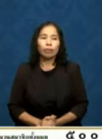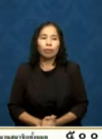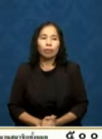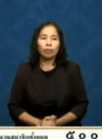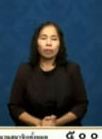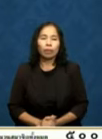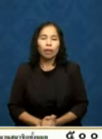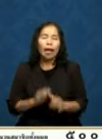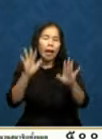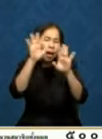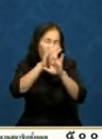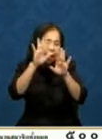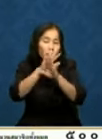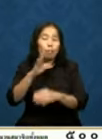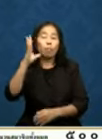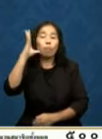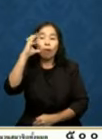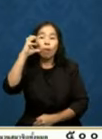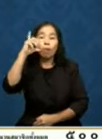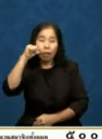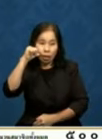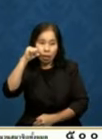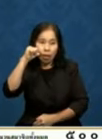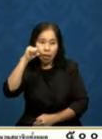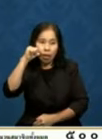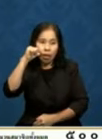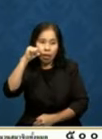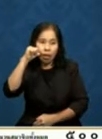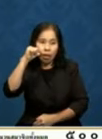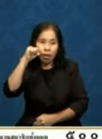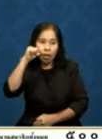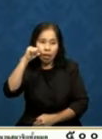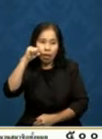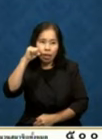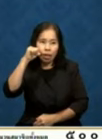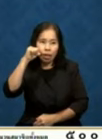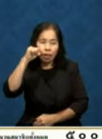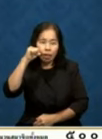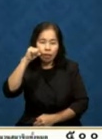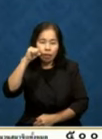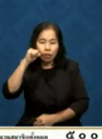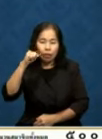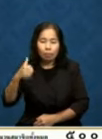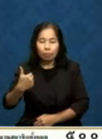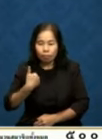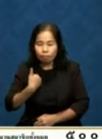ปริ่มว่าพ่อแม่จะเดินพาเลทเข้าคุกกันเป็นทิวแถว